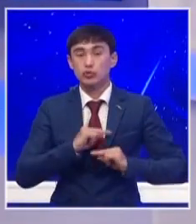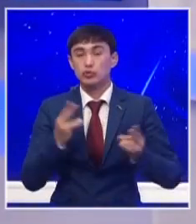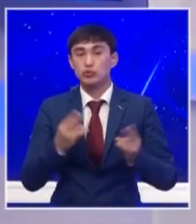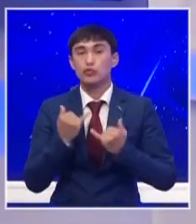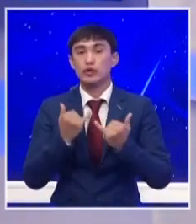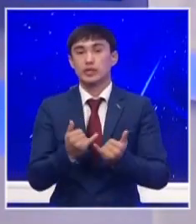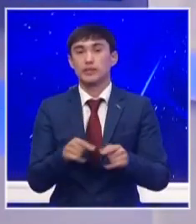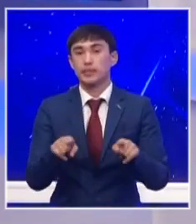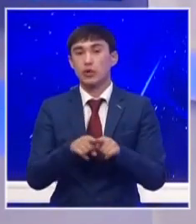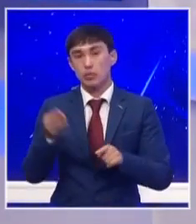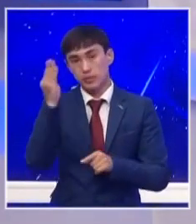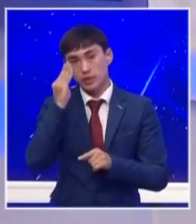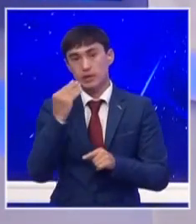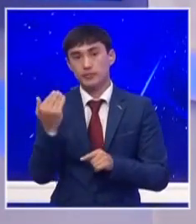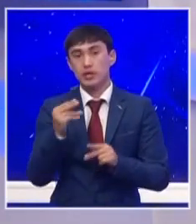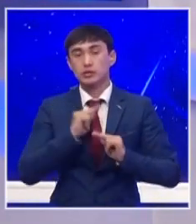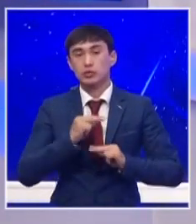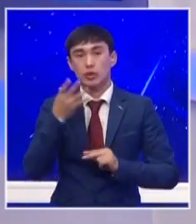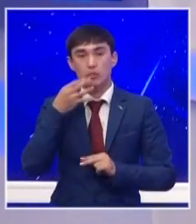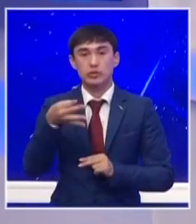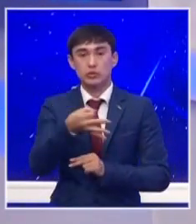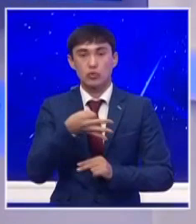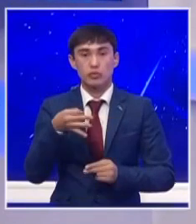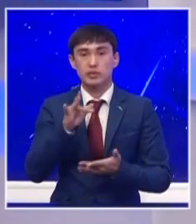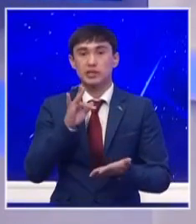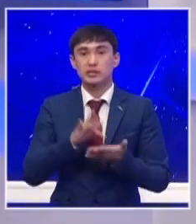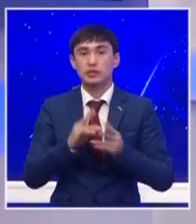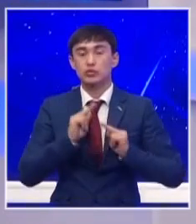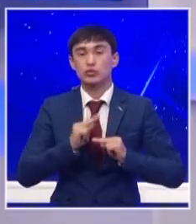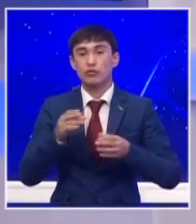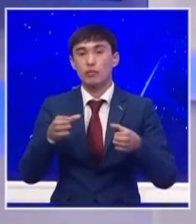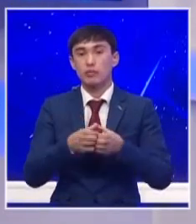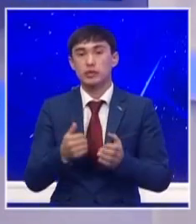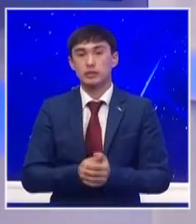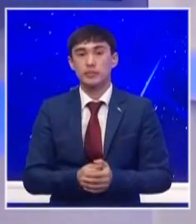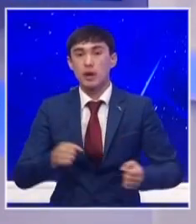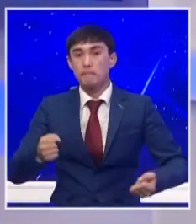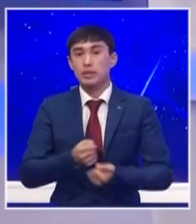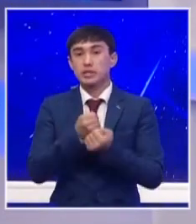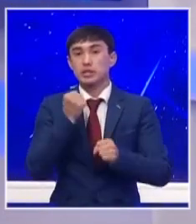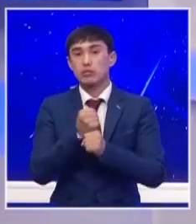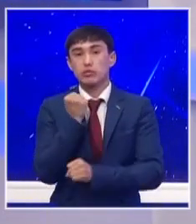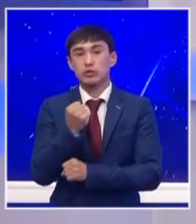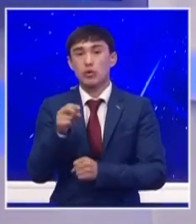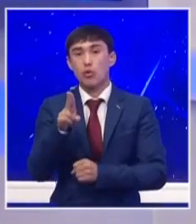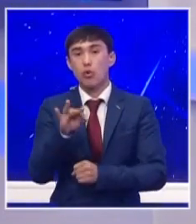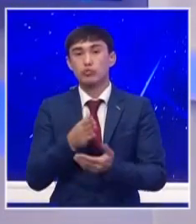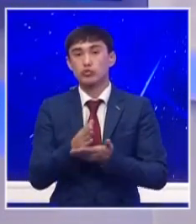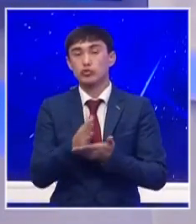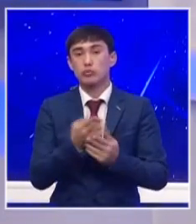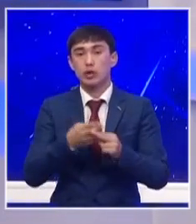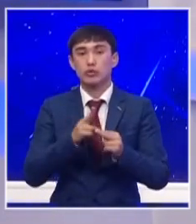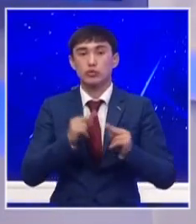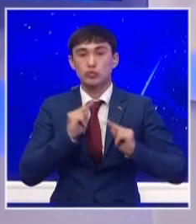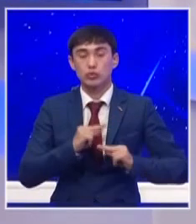нужно уважать такого мнения придерживаются и сотрудники Алматинского областного центра трудовой мобильности в поддержку работников коммунальных